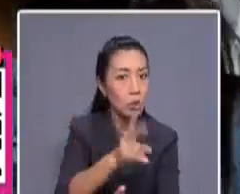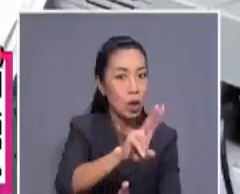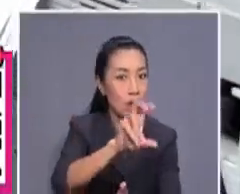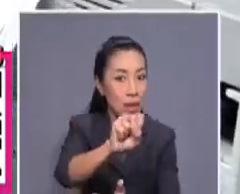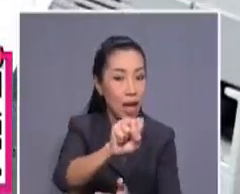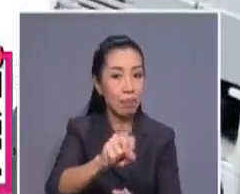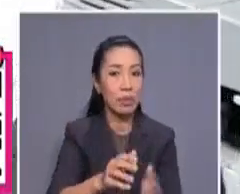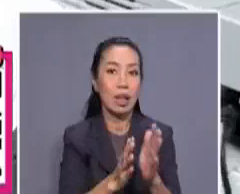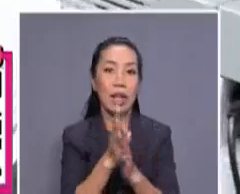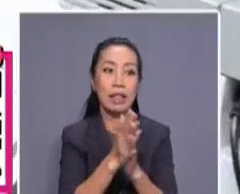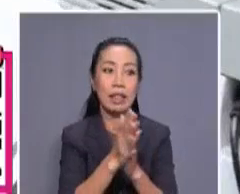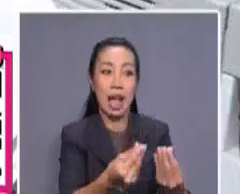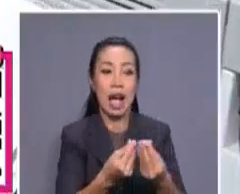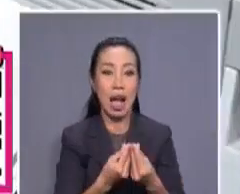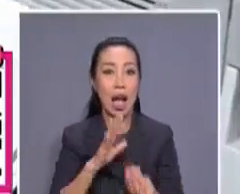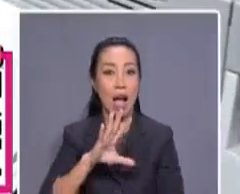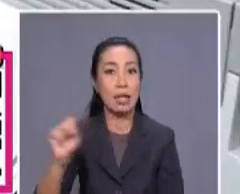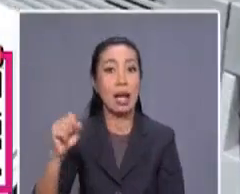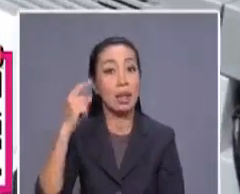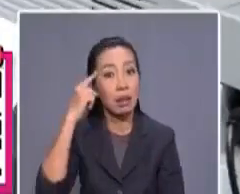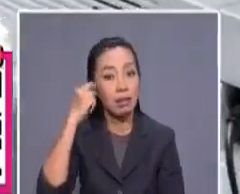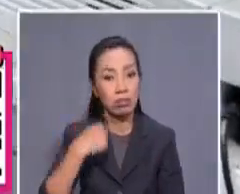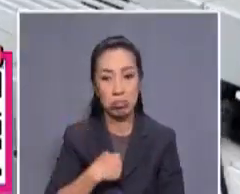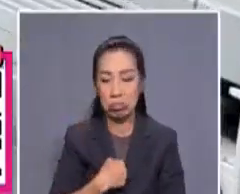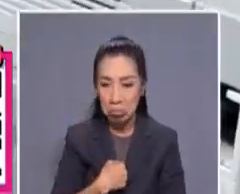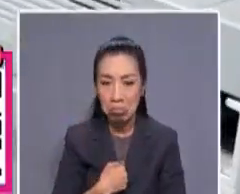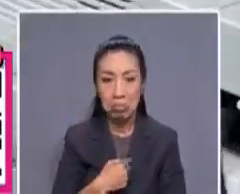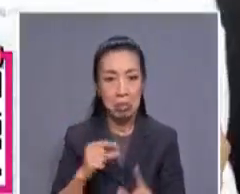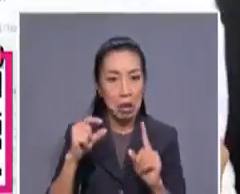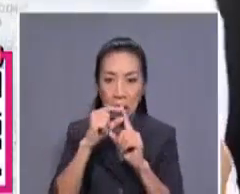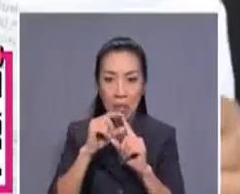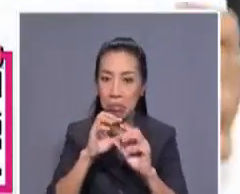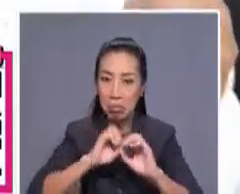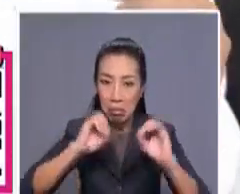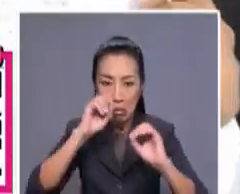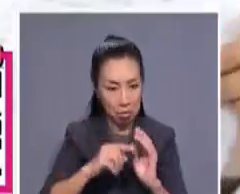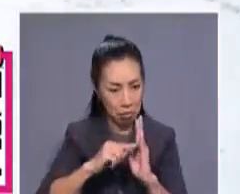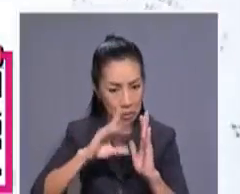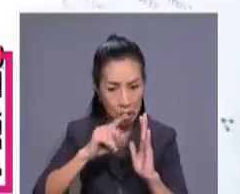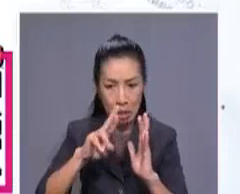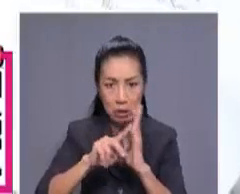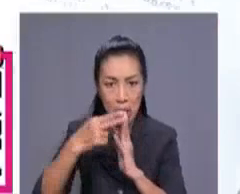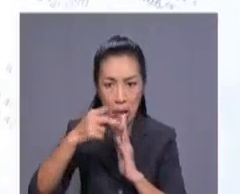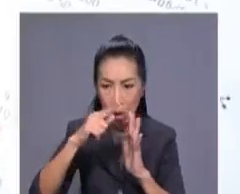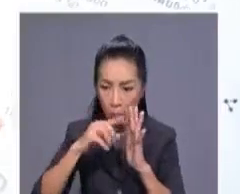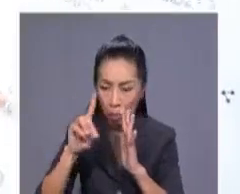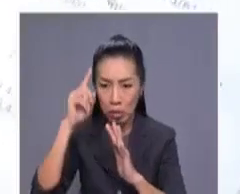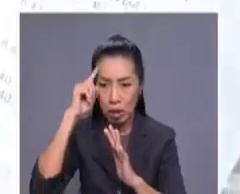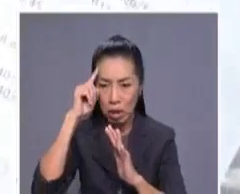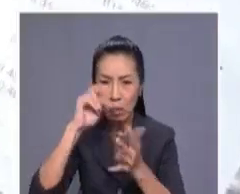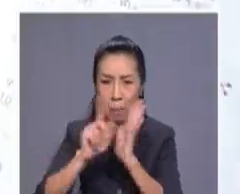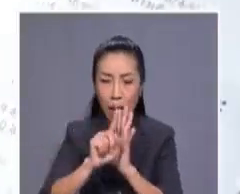ๆ นี่คือคำว่าแชร์หลุดตาโตเลยค่ะ คือตั้งแต่เกิดมาผมก็เพิ่งเคยได้ยินนะพูดตรงๆนะผมก็เพิ่งเคยได้ยิน คือเขาหลุดส่งนั่น